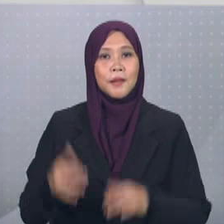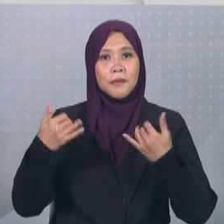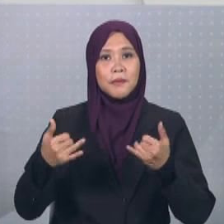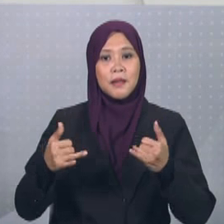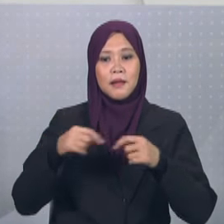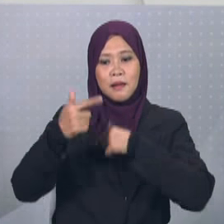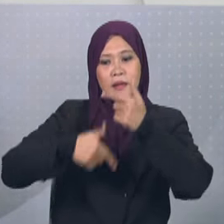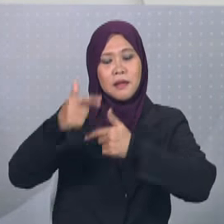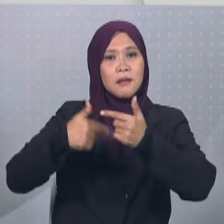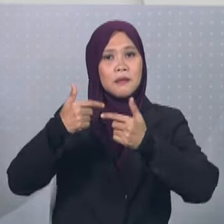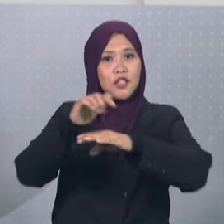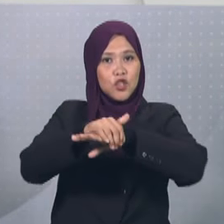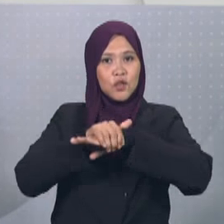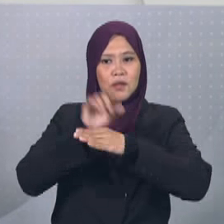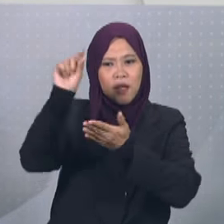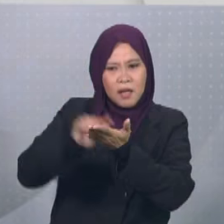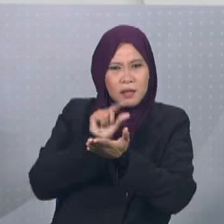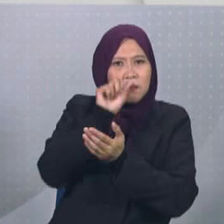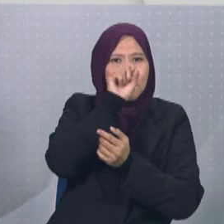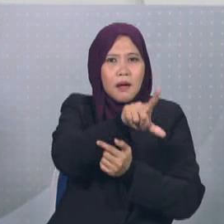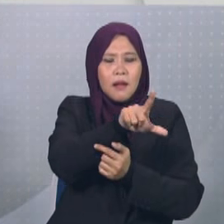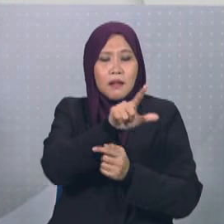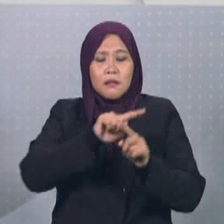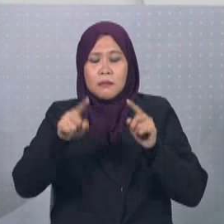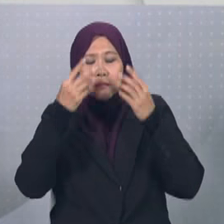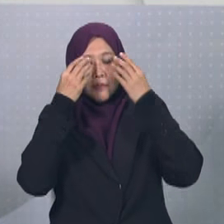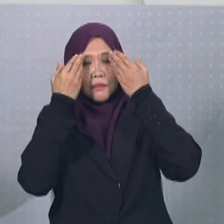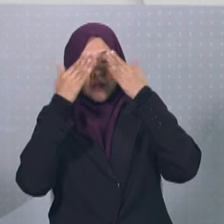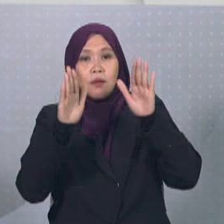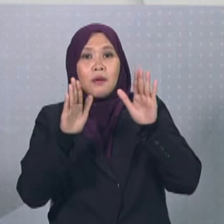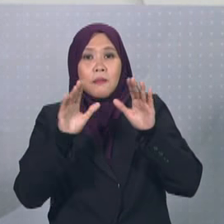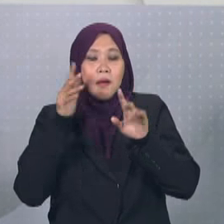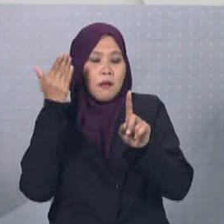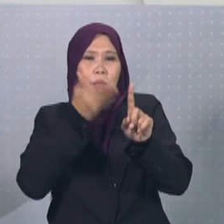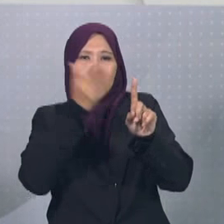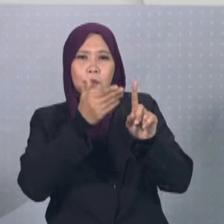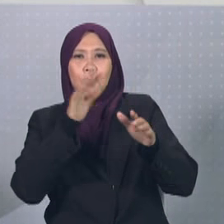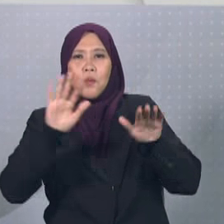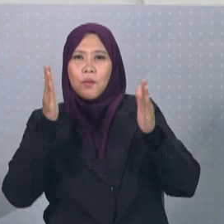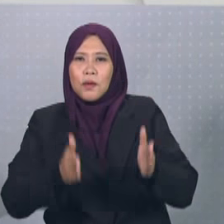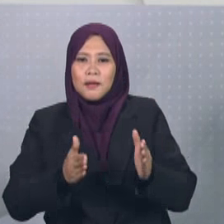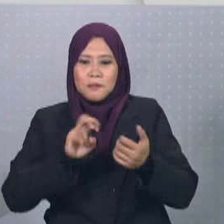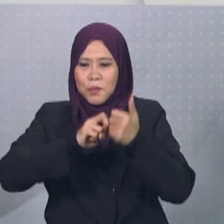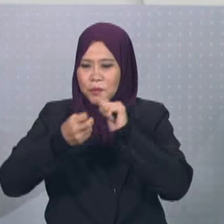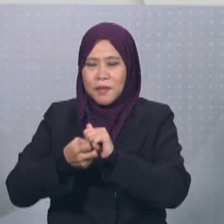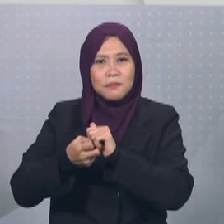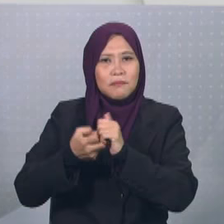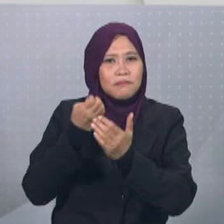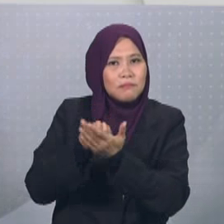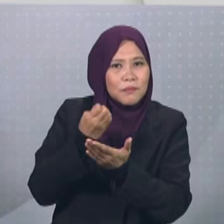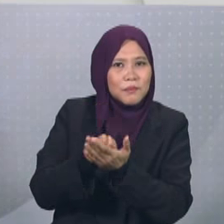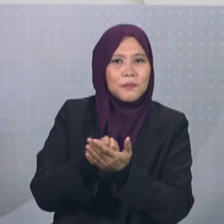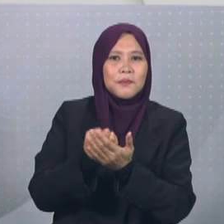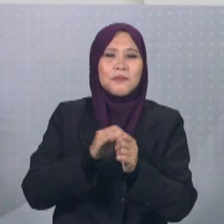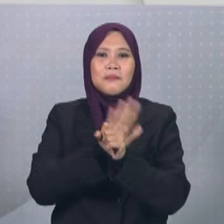Pemain Liga Perdana Inggeris yang bergaji besar tanpa disedari menjadi sasaran ramai ekoran krisis kewangan yang tercetus